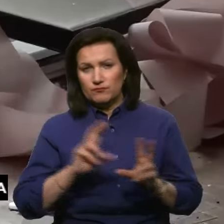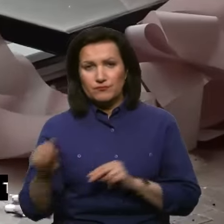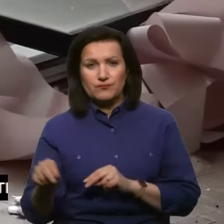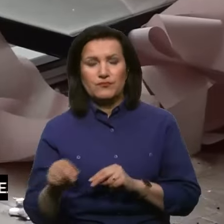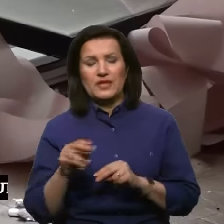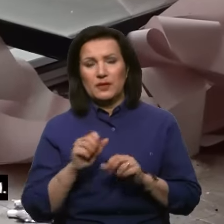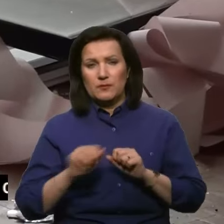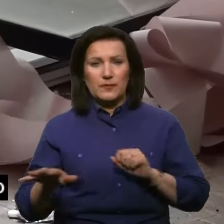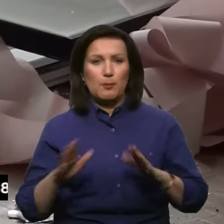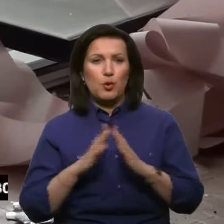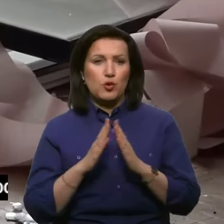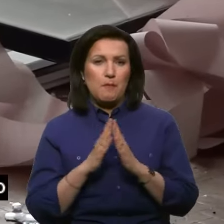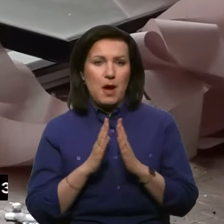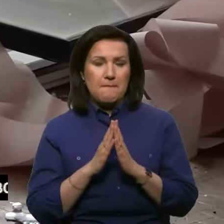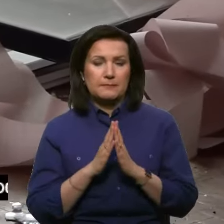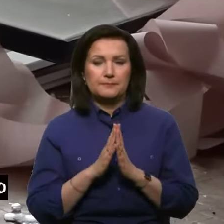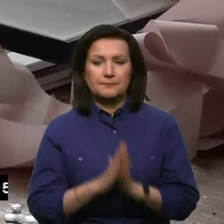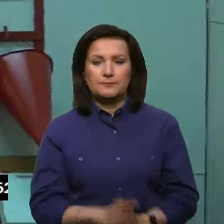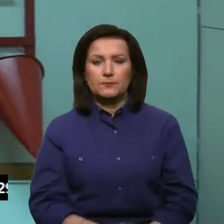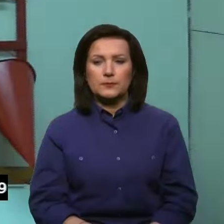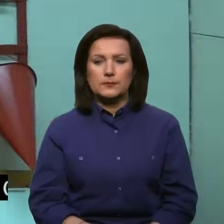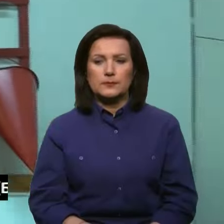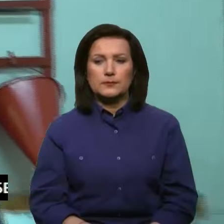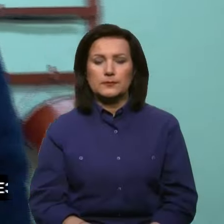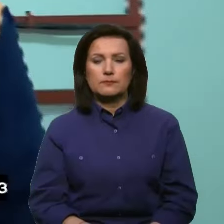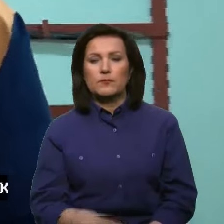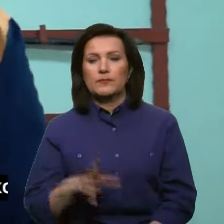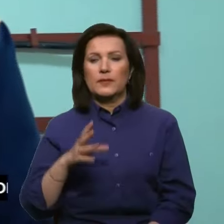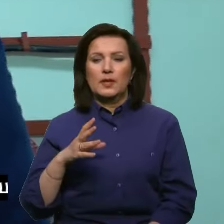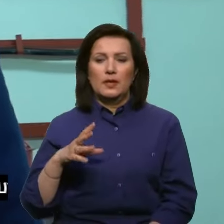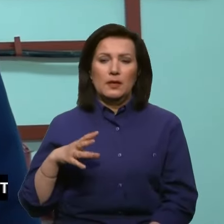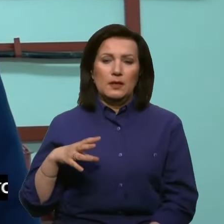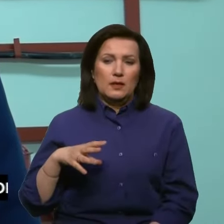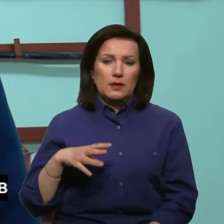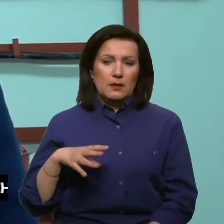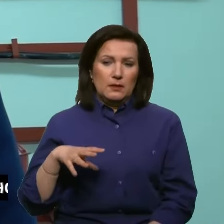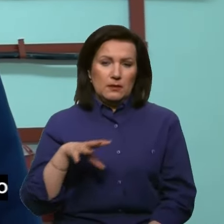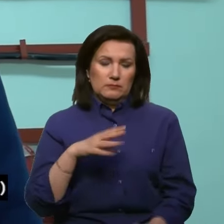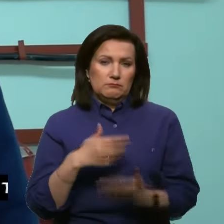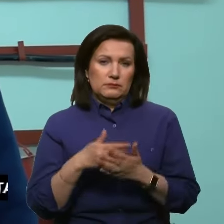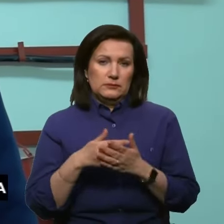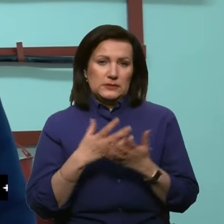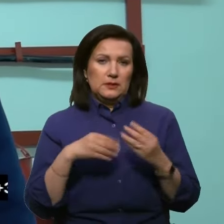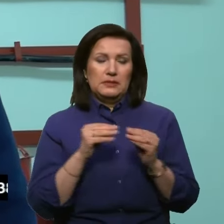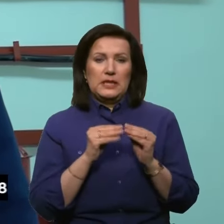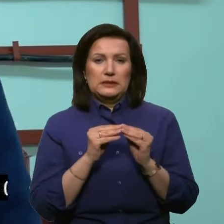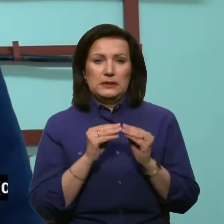будівлю і роз'їхатись по домах. А багато поранених? Сім чи три, ну десь